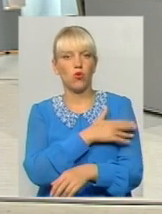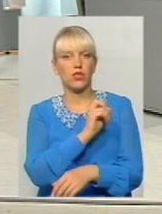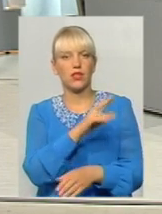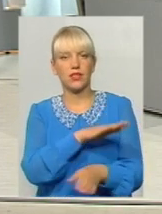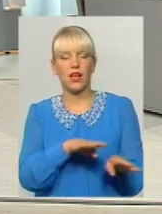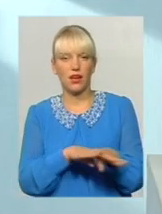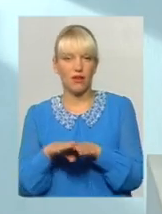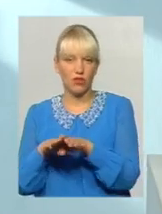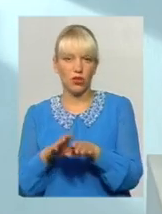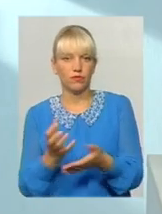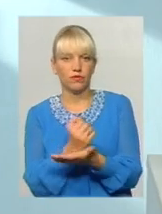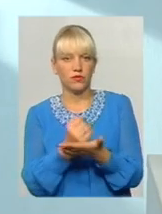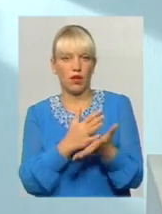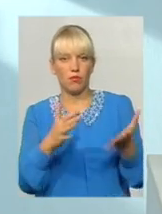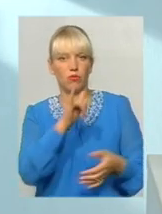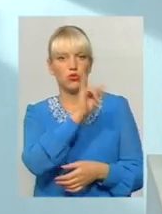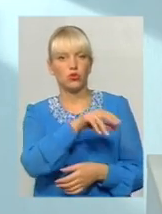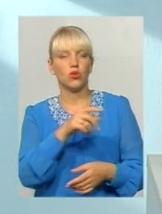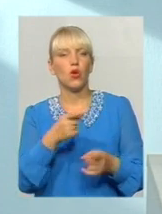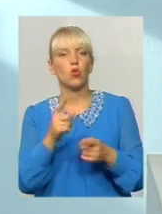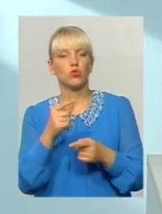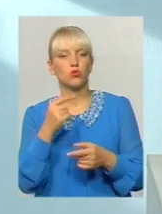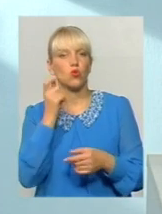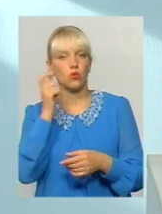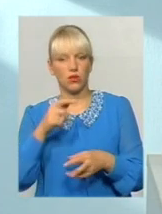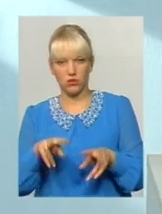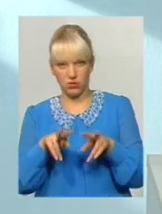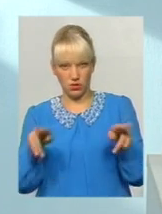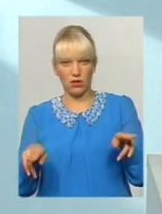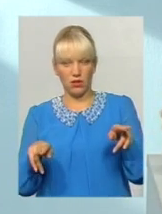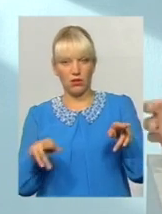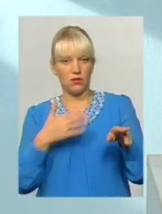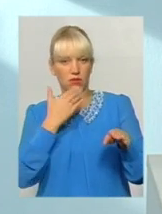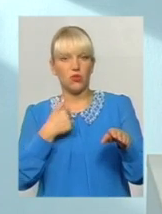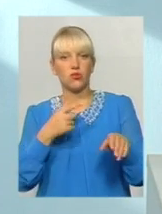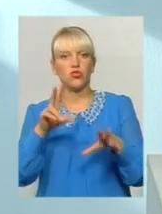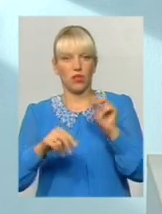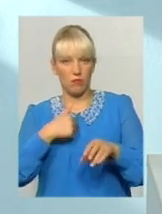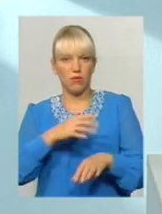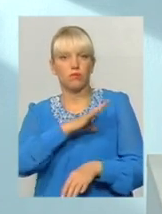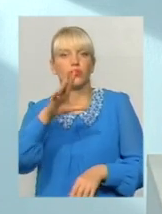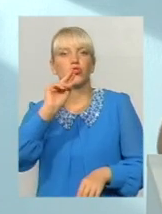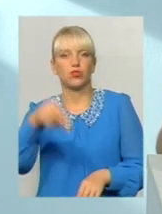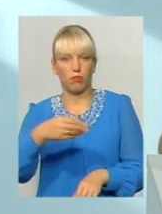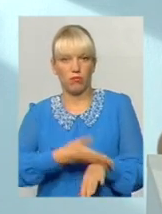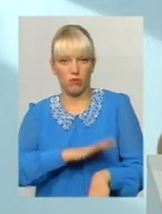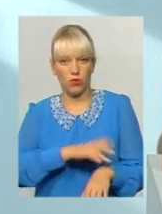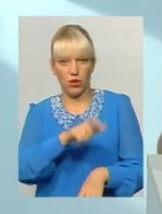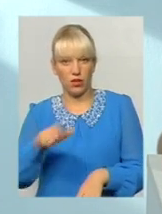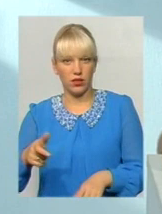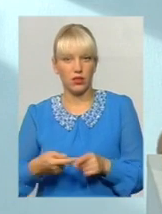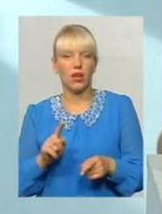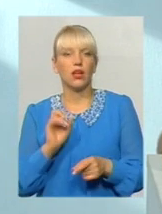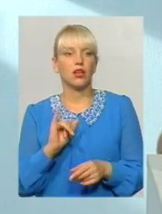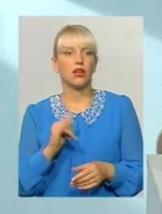рівнем достатку життя набагато вище за нас, да, але чомусь українців прирахували до більш заможніших громадян і нам от